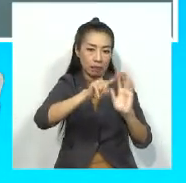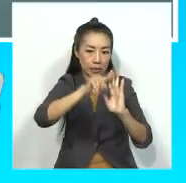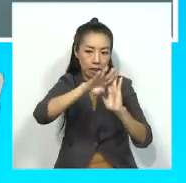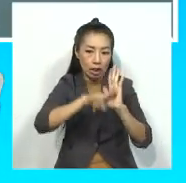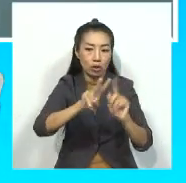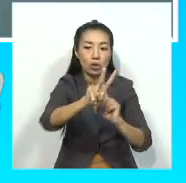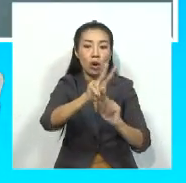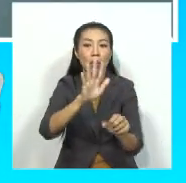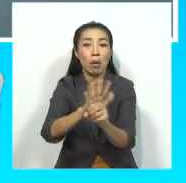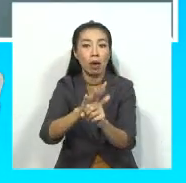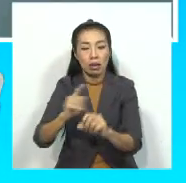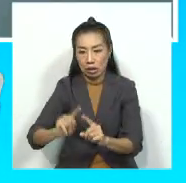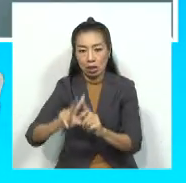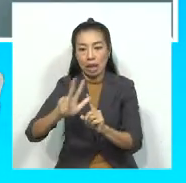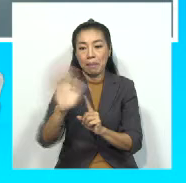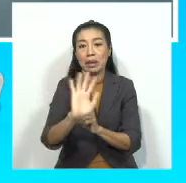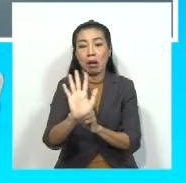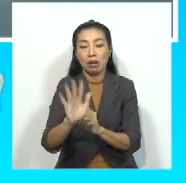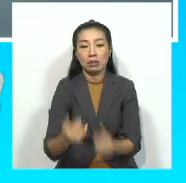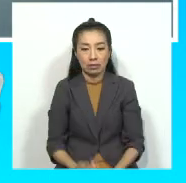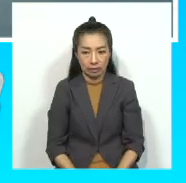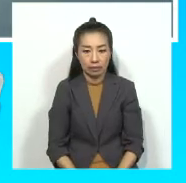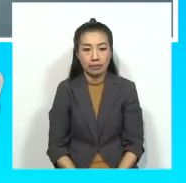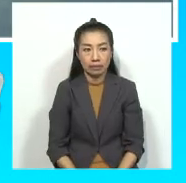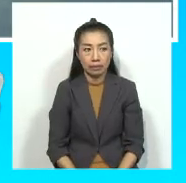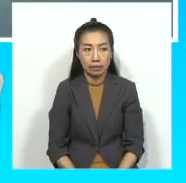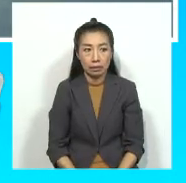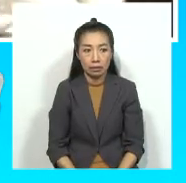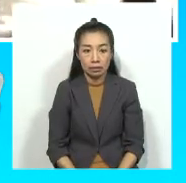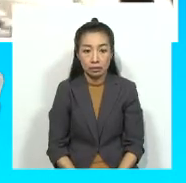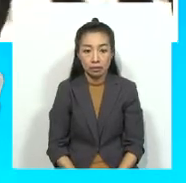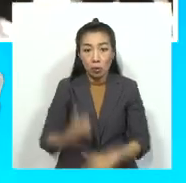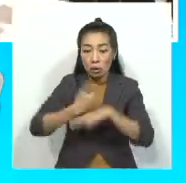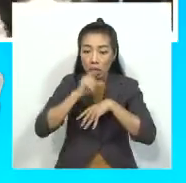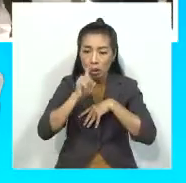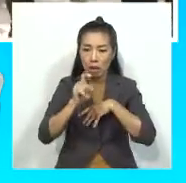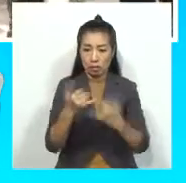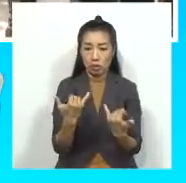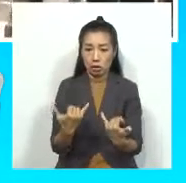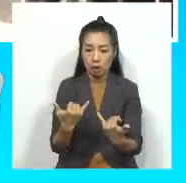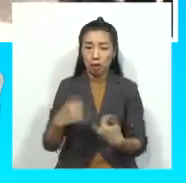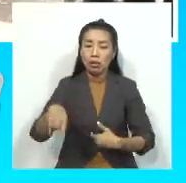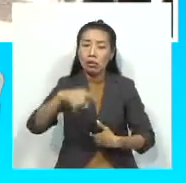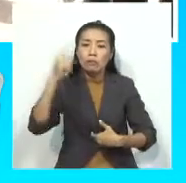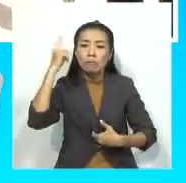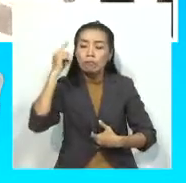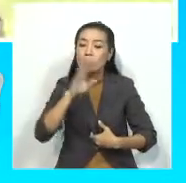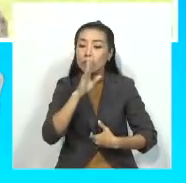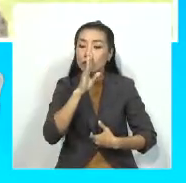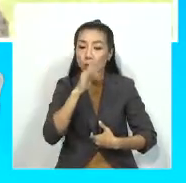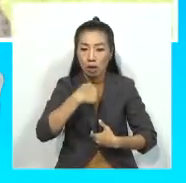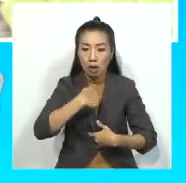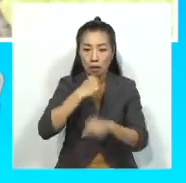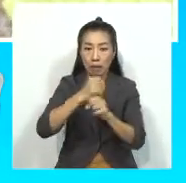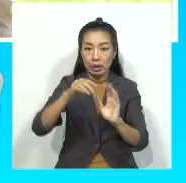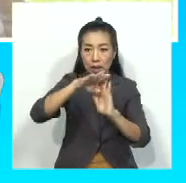1แล้วก็ขั้นตอนเลี้ยงให้อ้วนตรงนี้ครับ ค่ะอธิบดีค่ะแล้วณเวลานี้ค่ะคาดว่าถ้าสมมติว่าเ